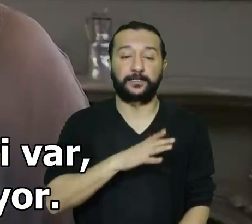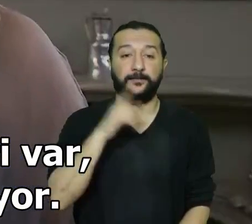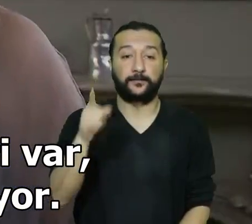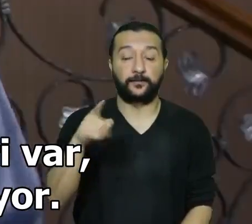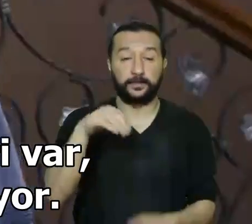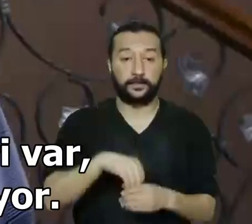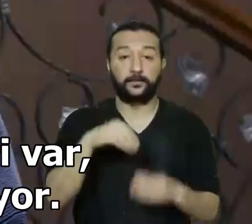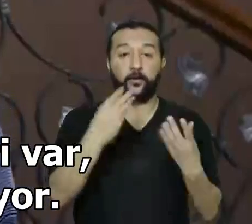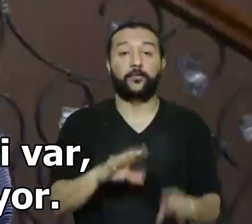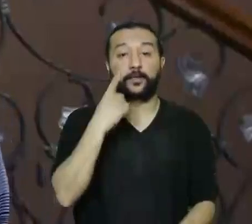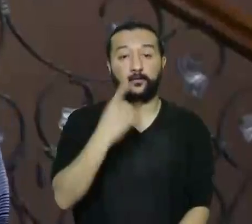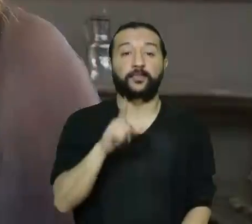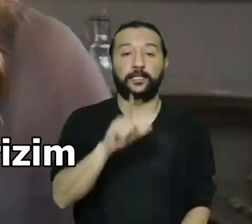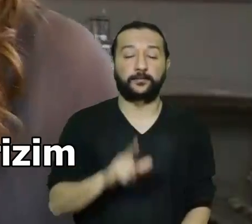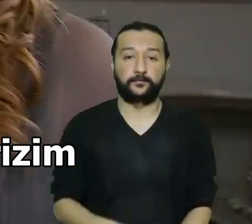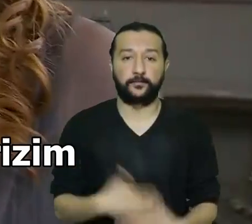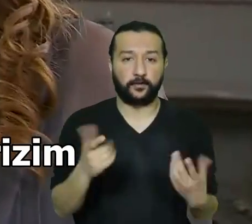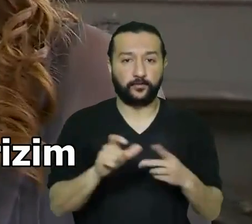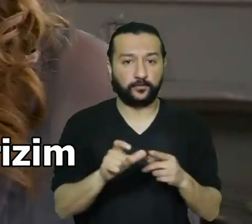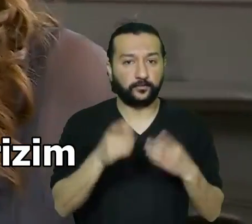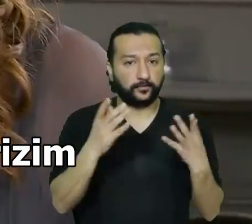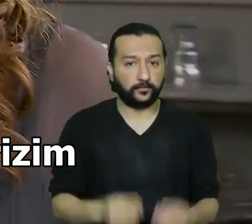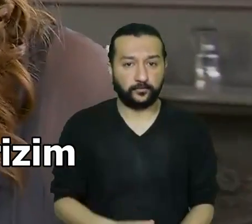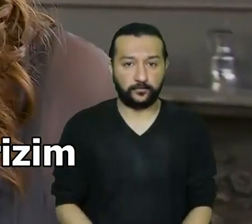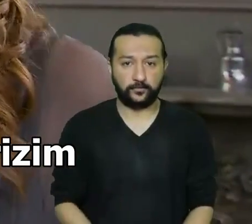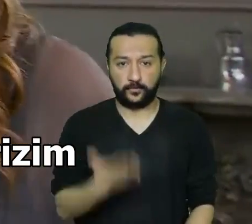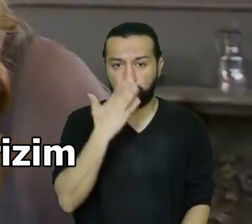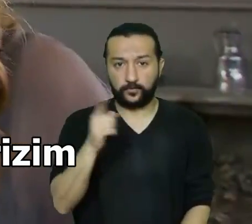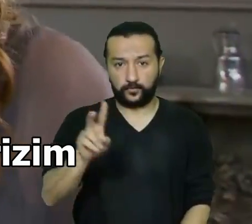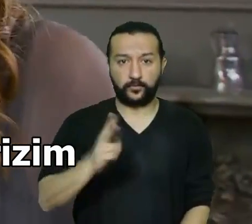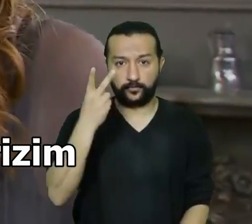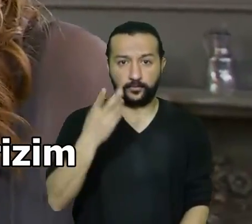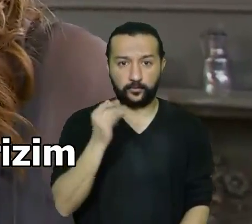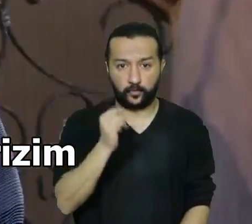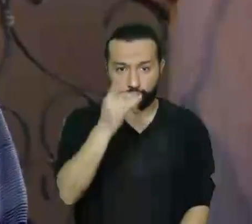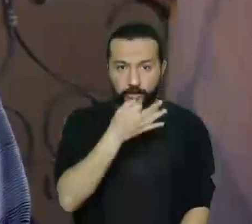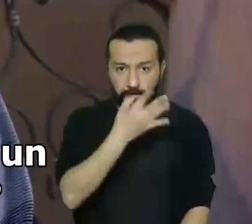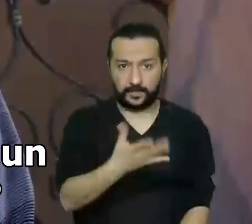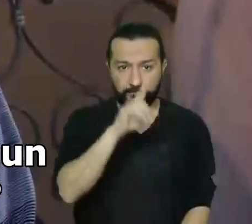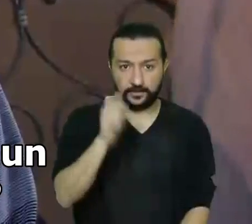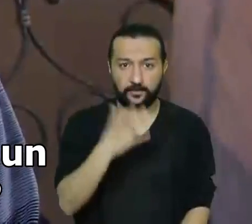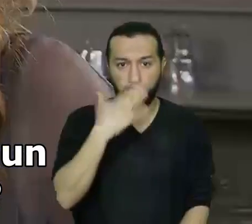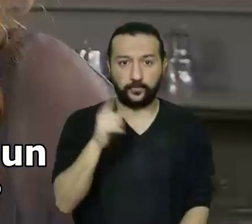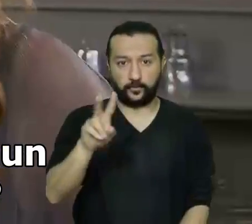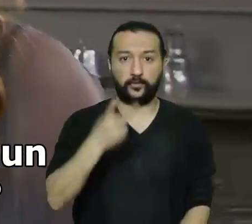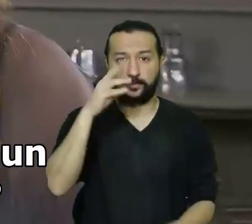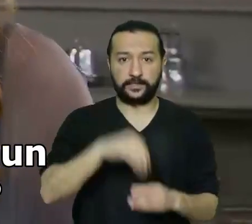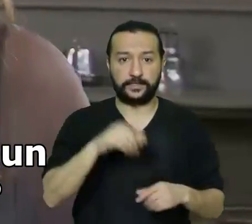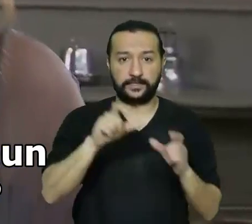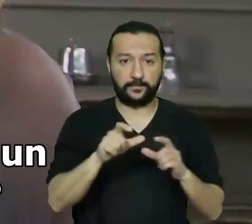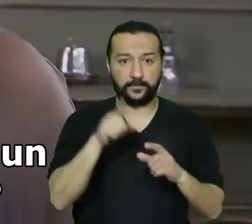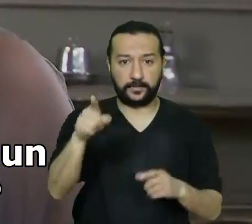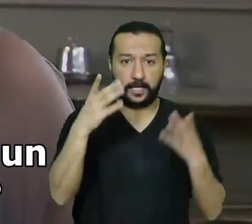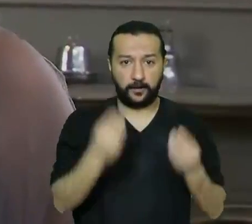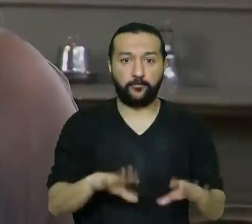O olmadan görmeniz gerekiyor. Ay Şükrü Efendi, yoksa sürprizim acı bir sürpriz mi? Yoksa sürprizim Sarpışkom'un